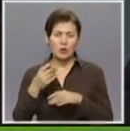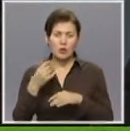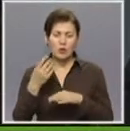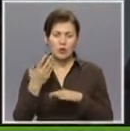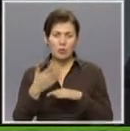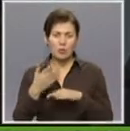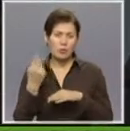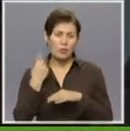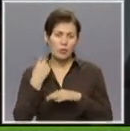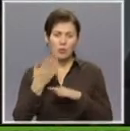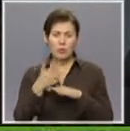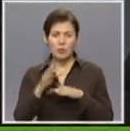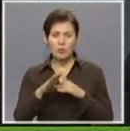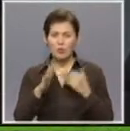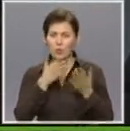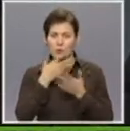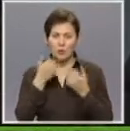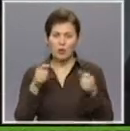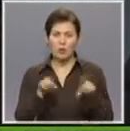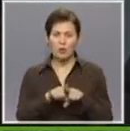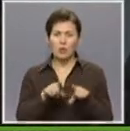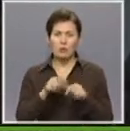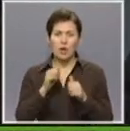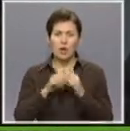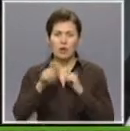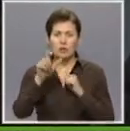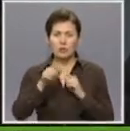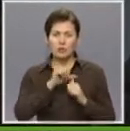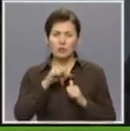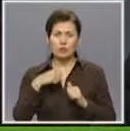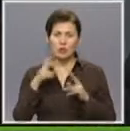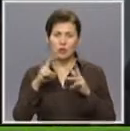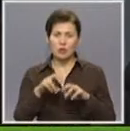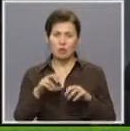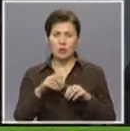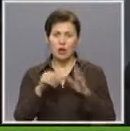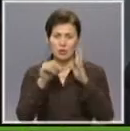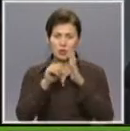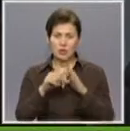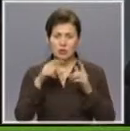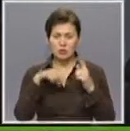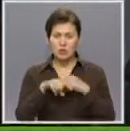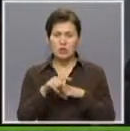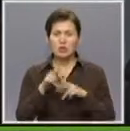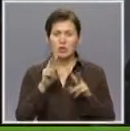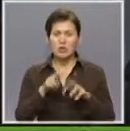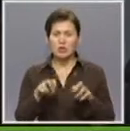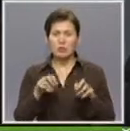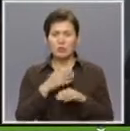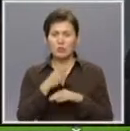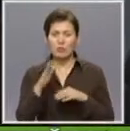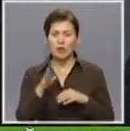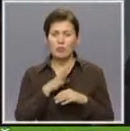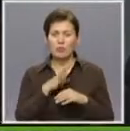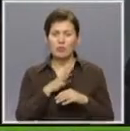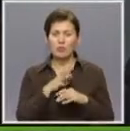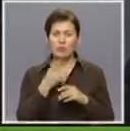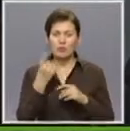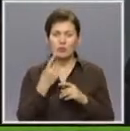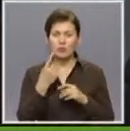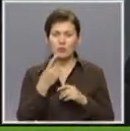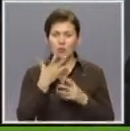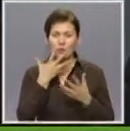екен. Мен ойлаймын, ол әрбір азамат өзін тексертіп тұрса, 6 ай ішінде тексертіп тұрса, ол